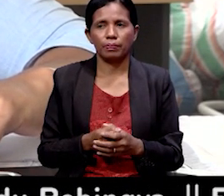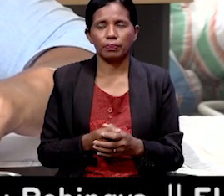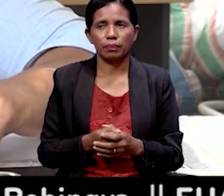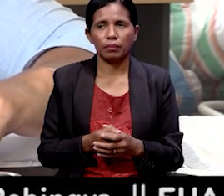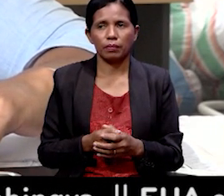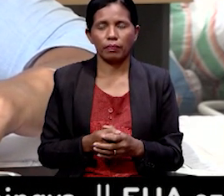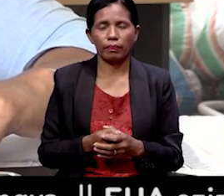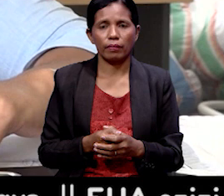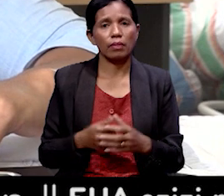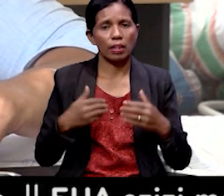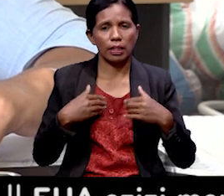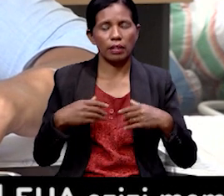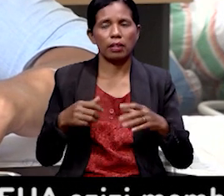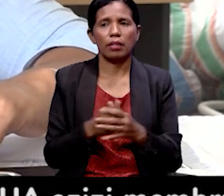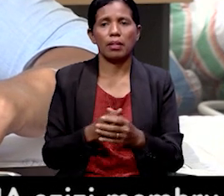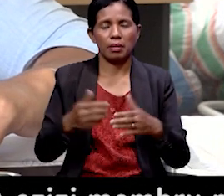tipu da